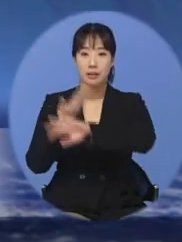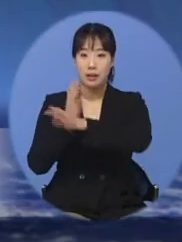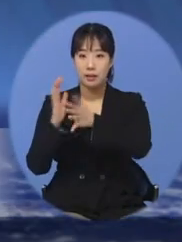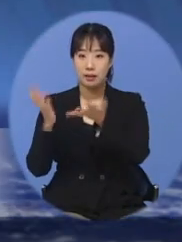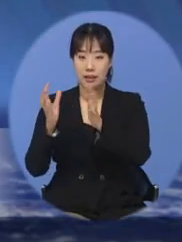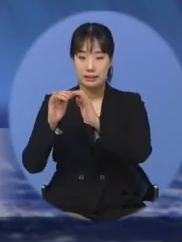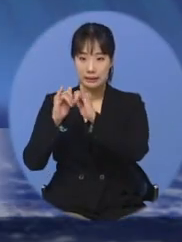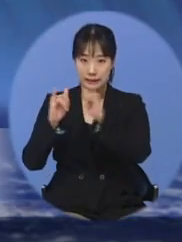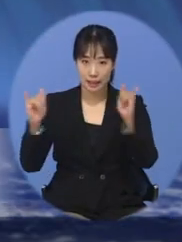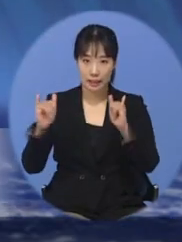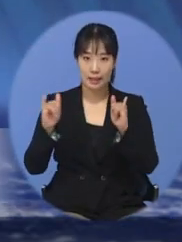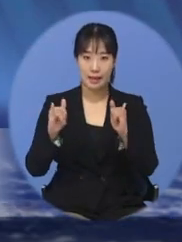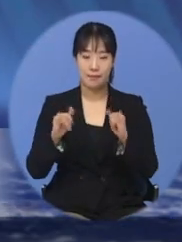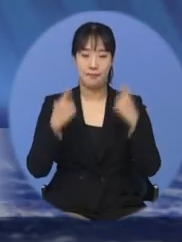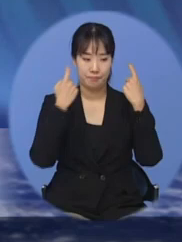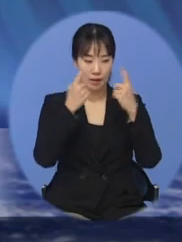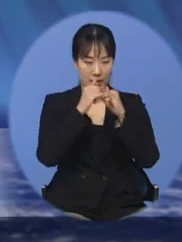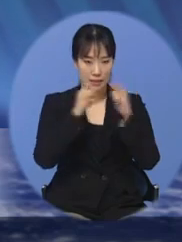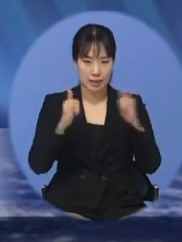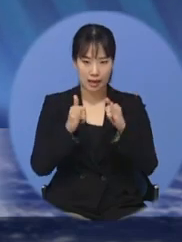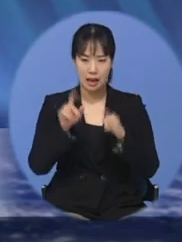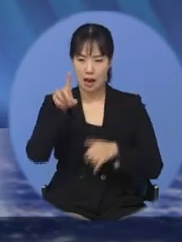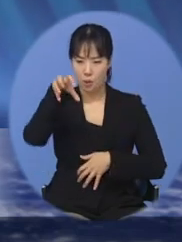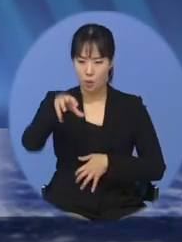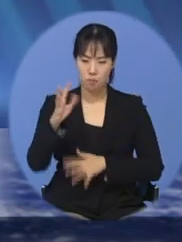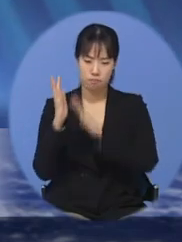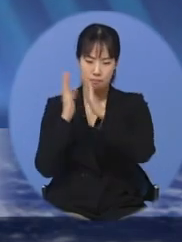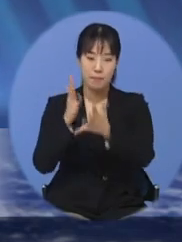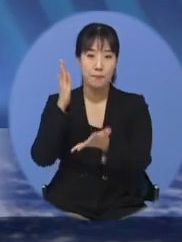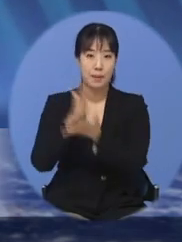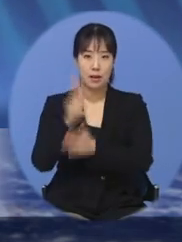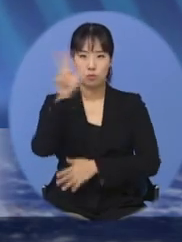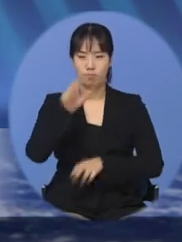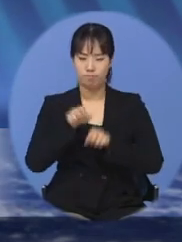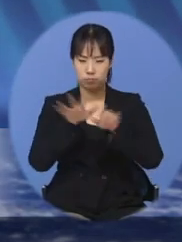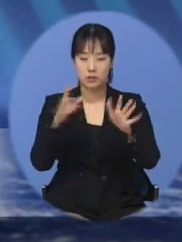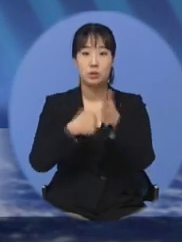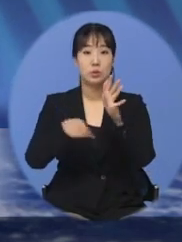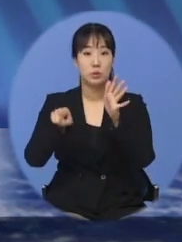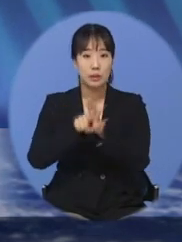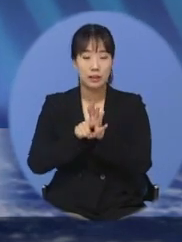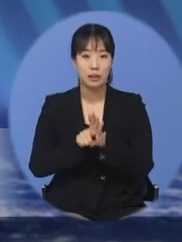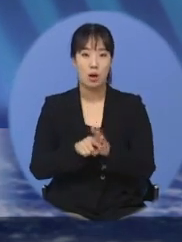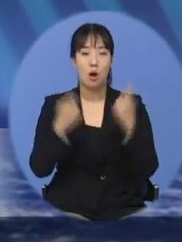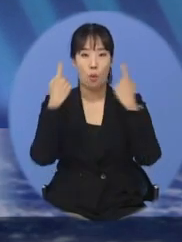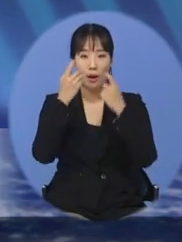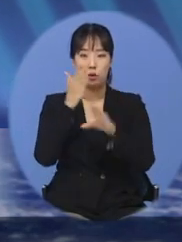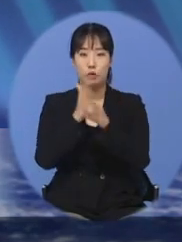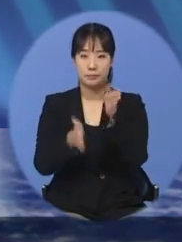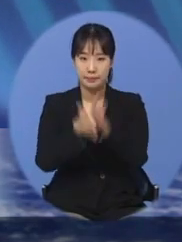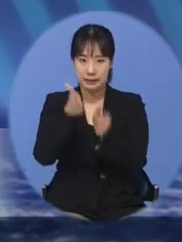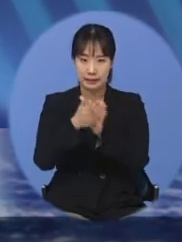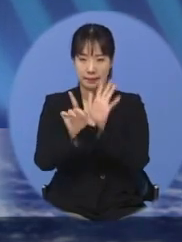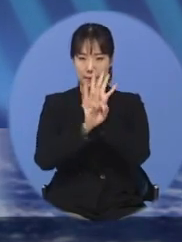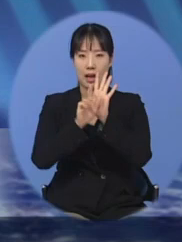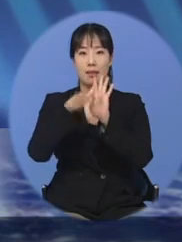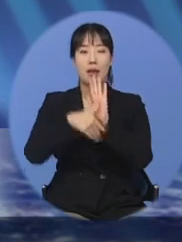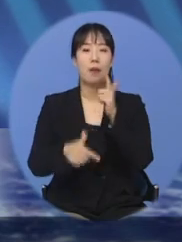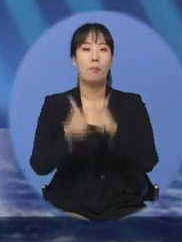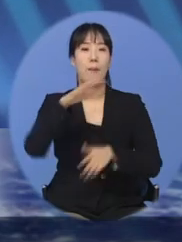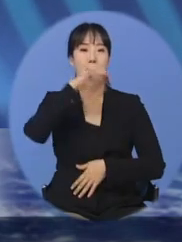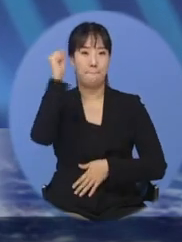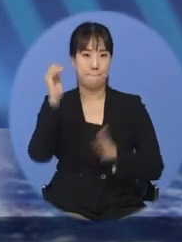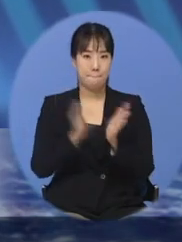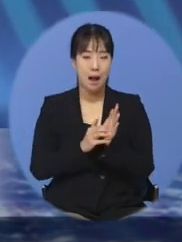목포시가 외국인 관광객의 지역 분산을 위해서 정부가 추진하는 관광 거점 도시의 최종 선정이 됐습니다. 어떤